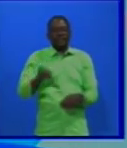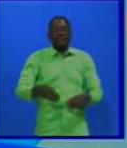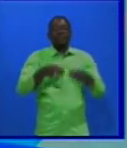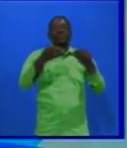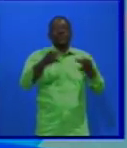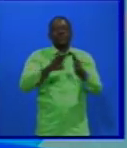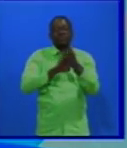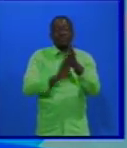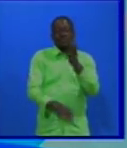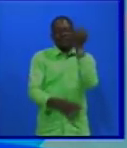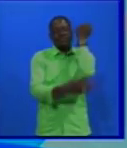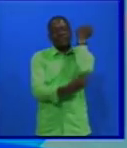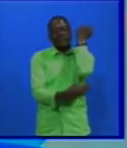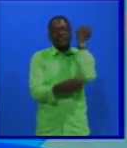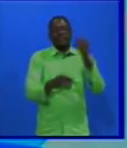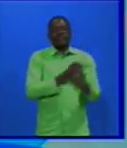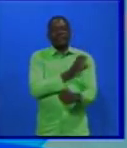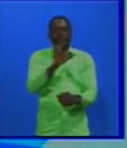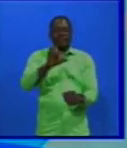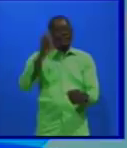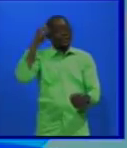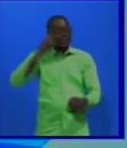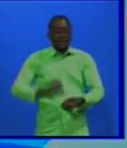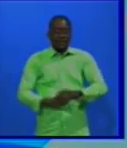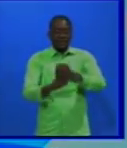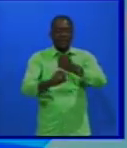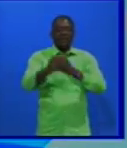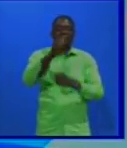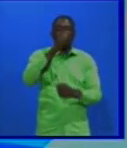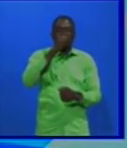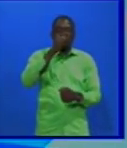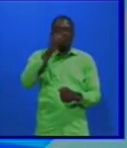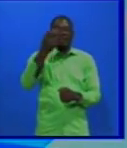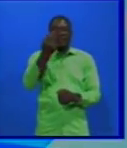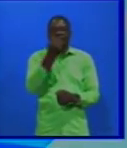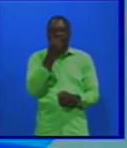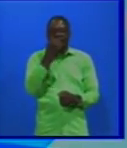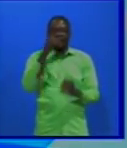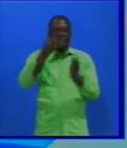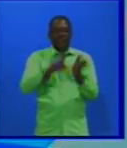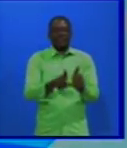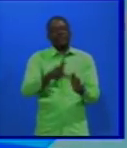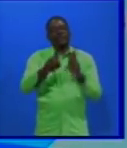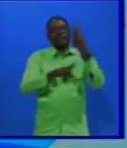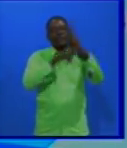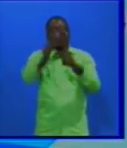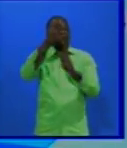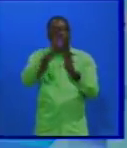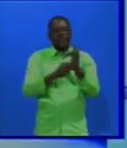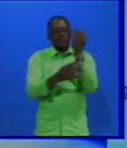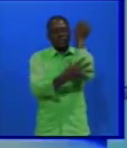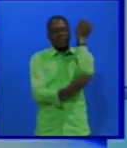de la pauvreté et au renforcement de la sécurité alimentaire et nutritionnelle des populations vulnérables. Idrissa